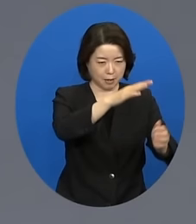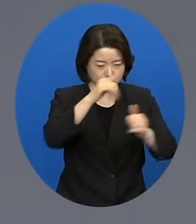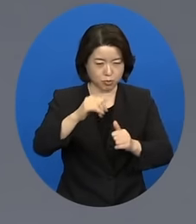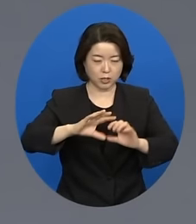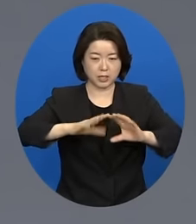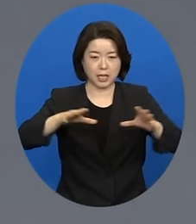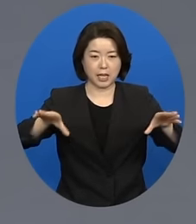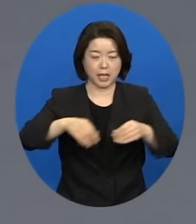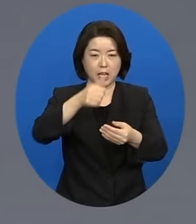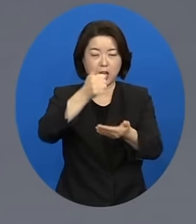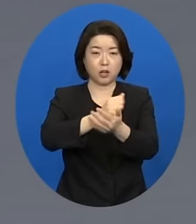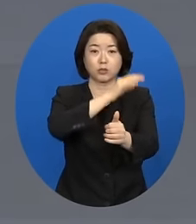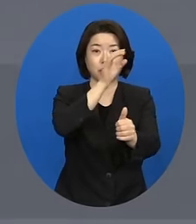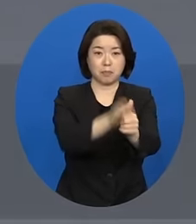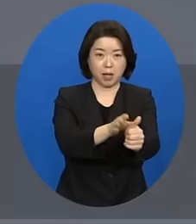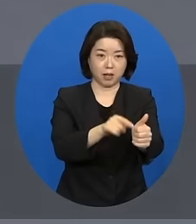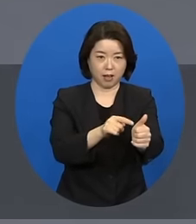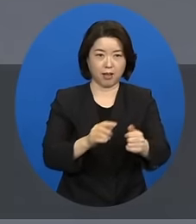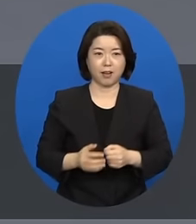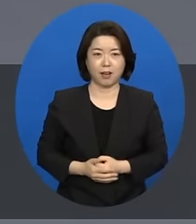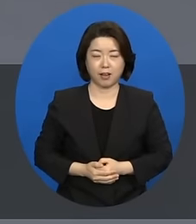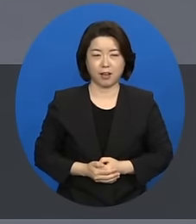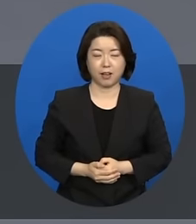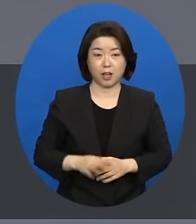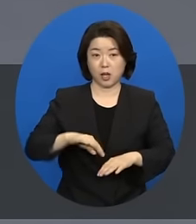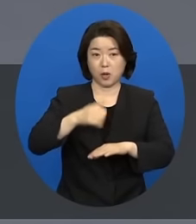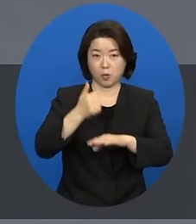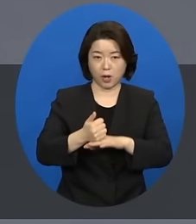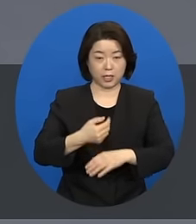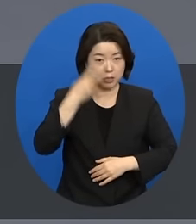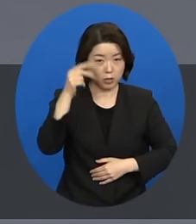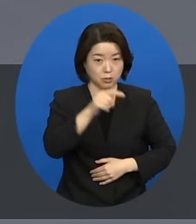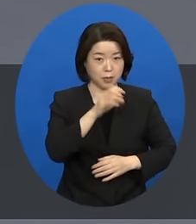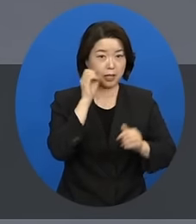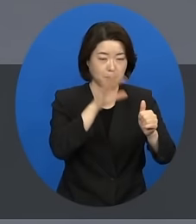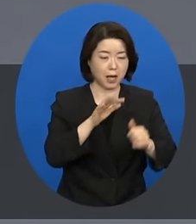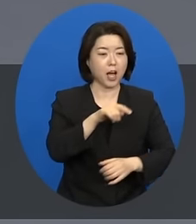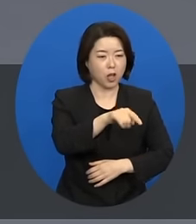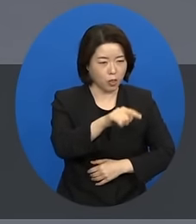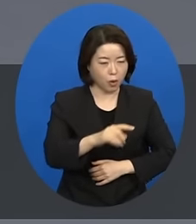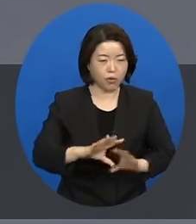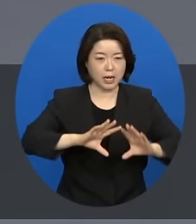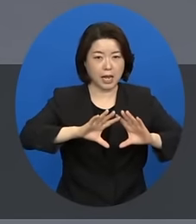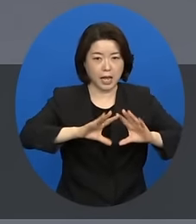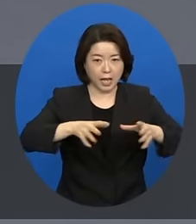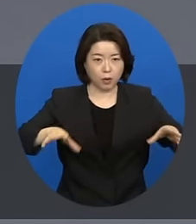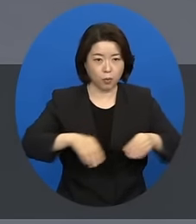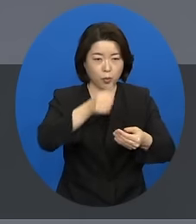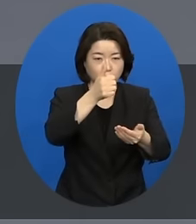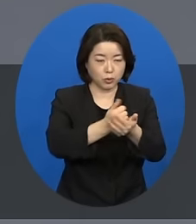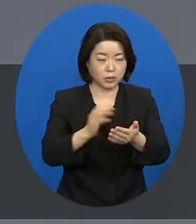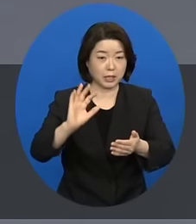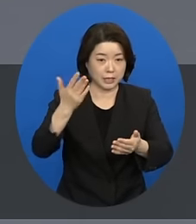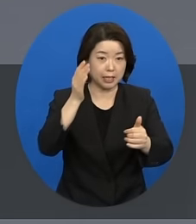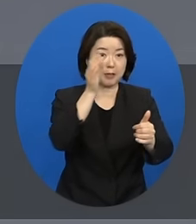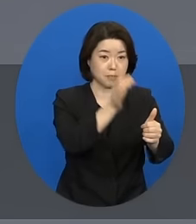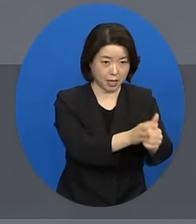되죠. 41절입니다 바로가 요셉에게 이르되 내가 너를 애굽 온 땅의 총리가 되게 하노라